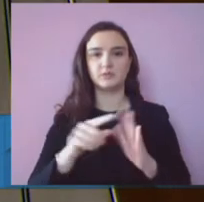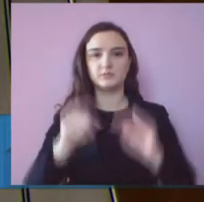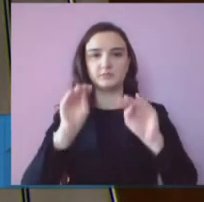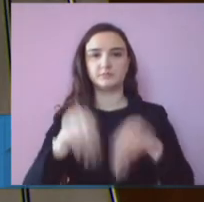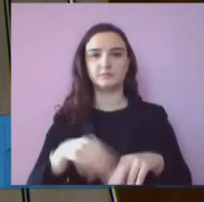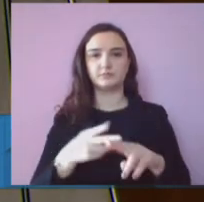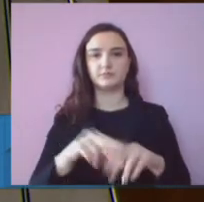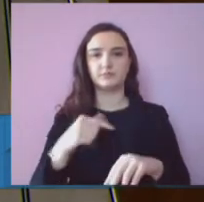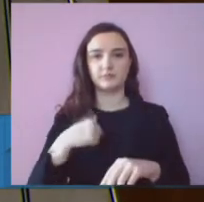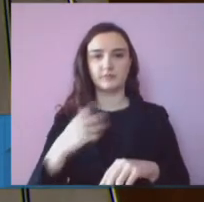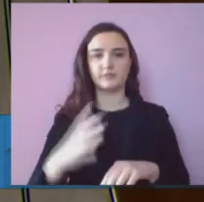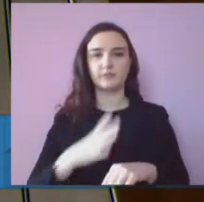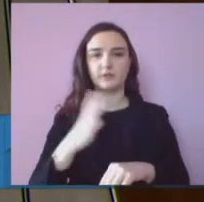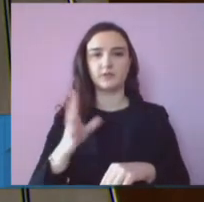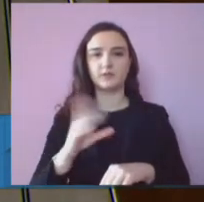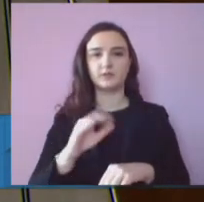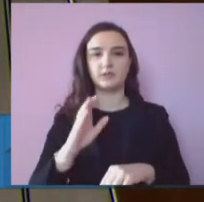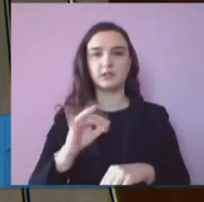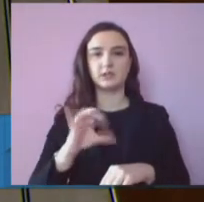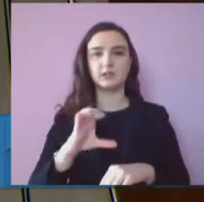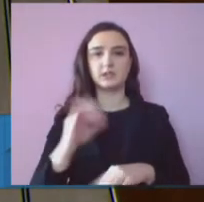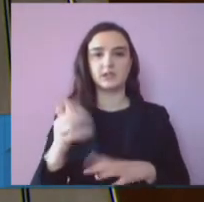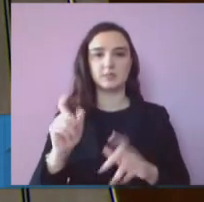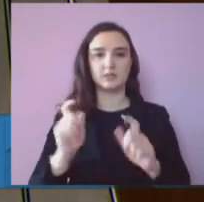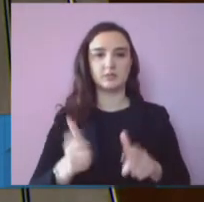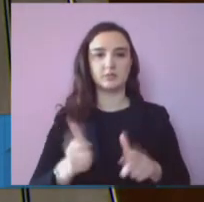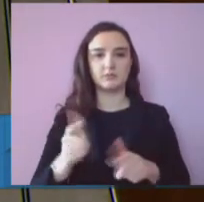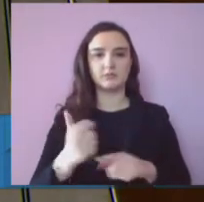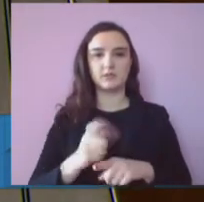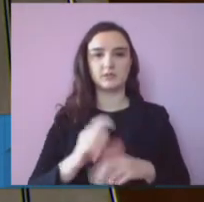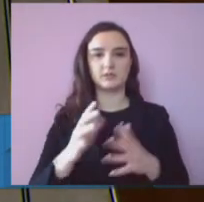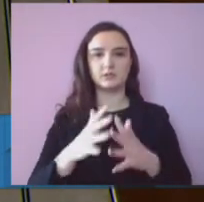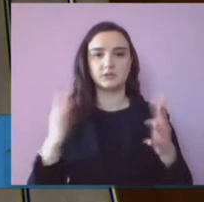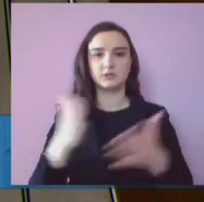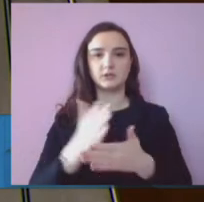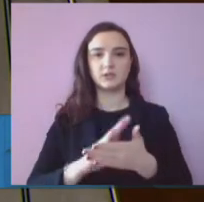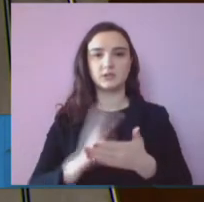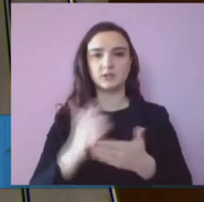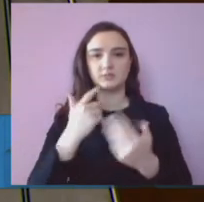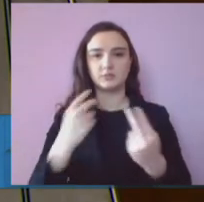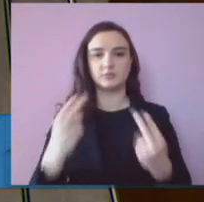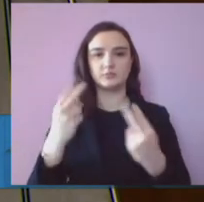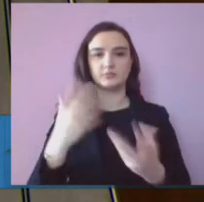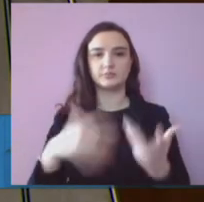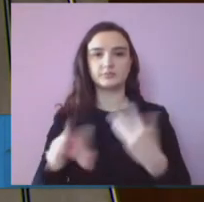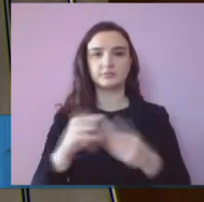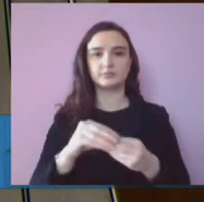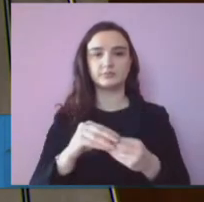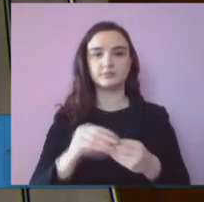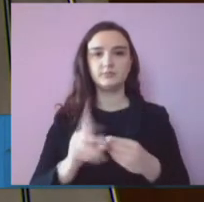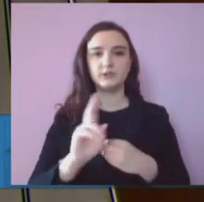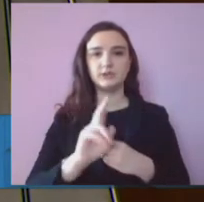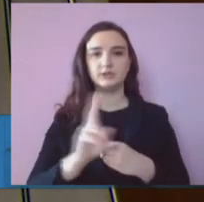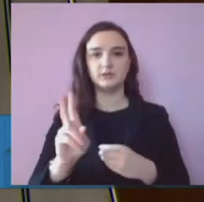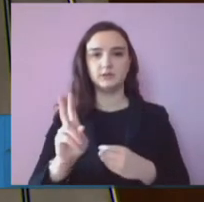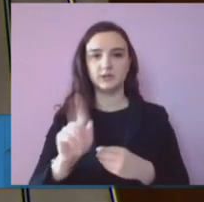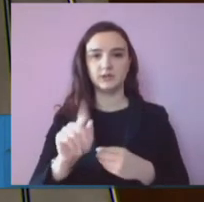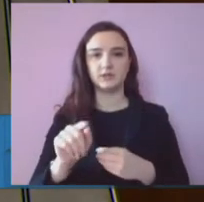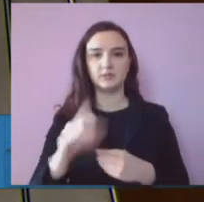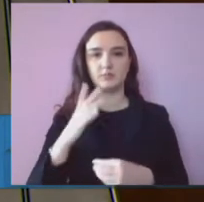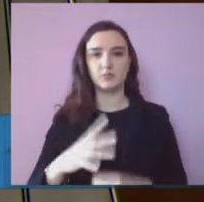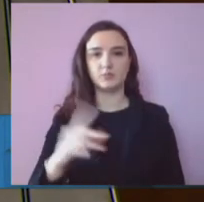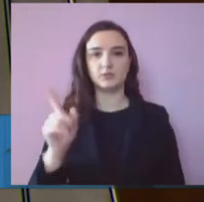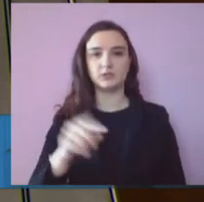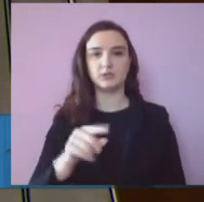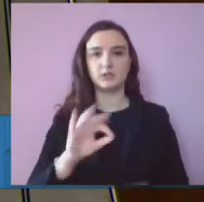გვყავდა ქრისტი და მე თანხმები ძალიან დიდი ნაწილი მაყურებელთა, რომელთაც მოუწიათ